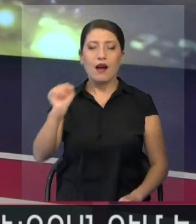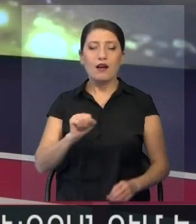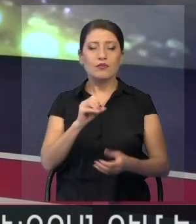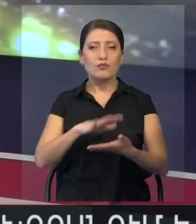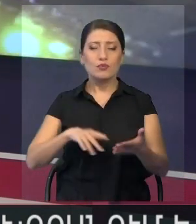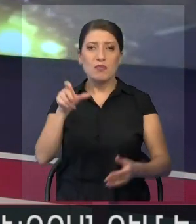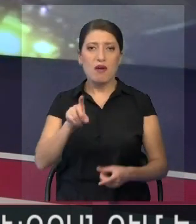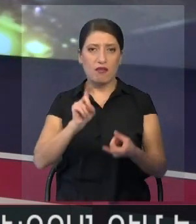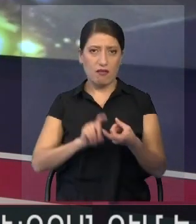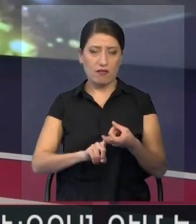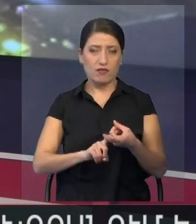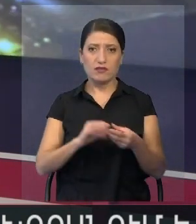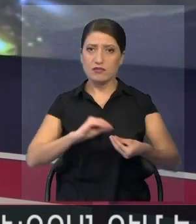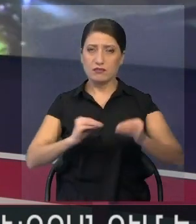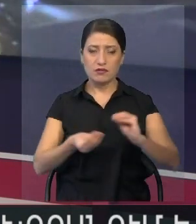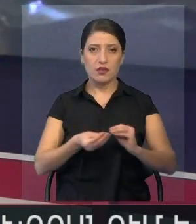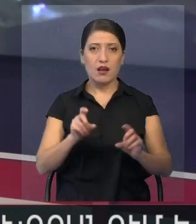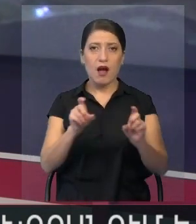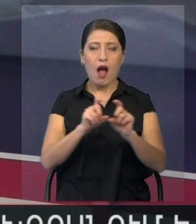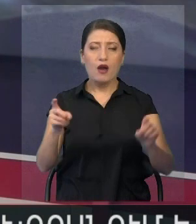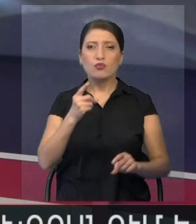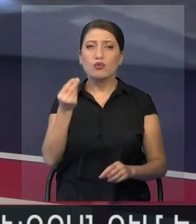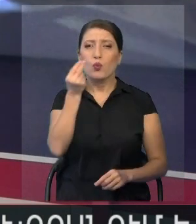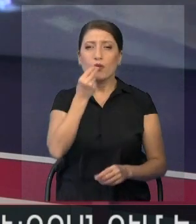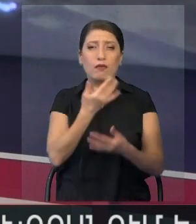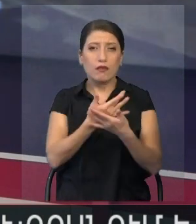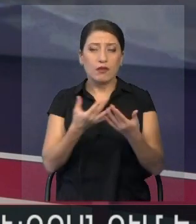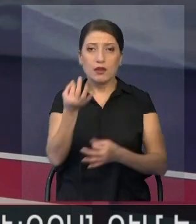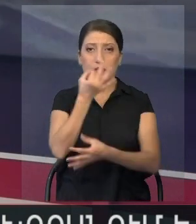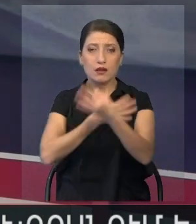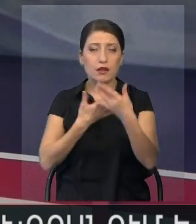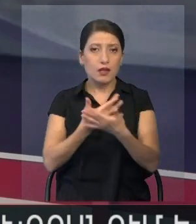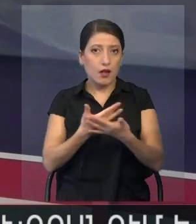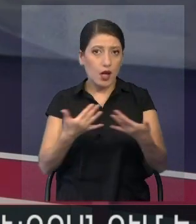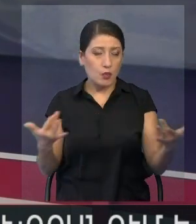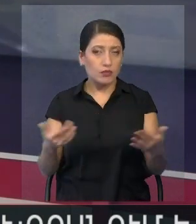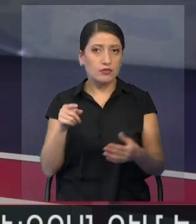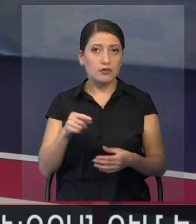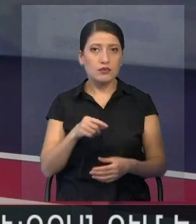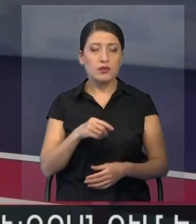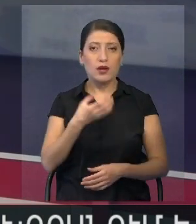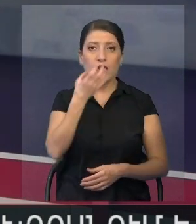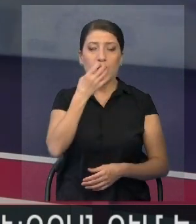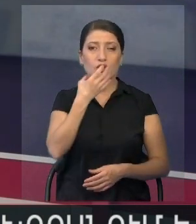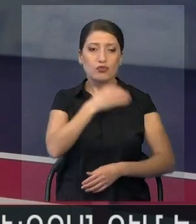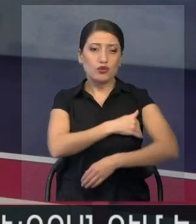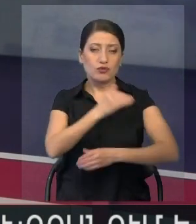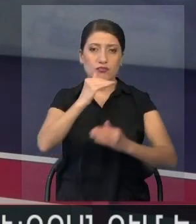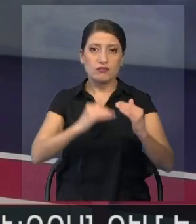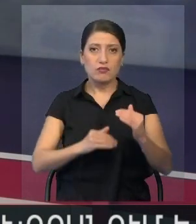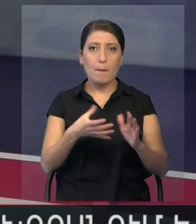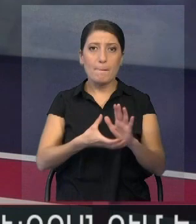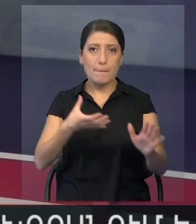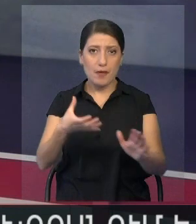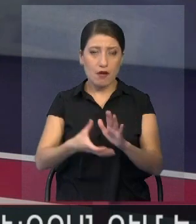հումանիտար ճգնաժամը։ Խանութներում առաջին անհրաժեշտության ապրանքների, տեղատներում որոշ դեղամիջոցների, հատկապես ջերմիջեցնողների դեֆիցիտ է, իսկ